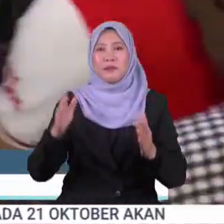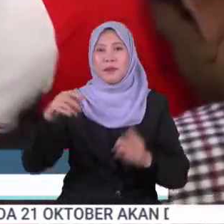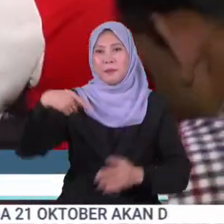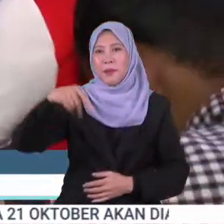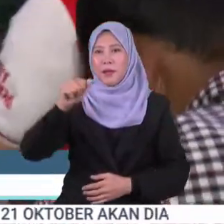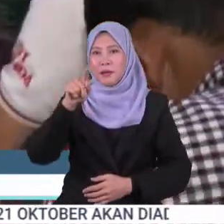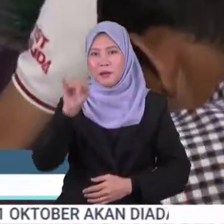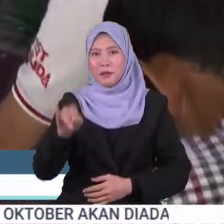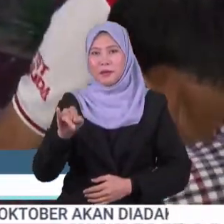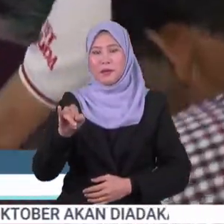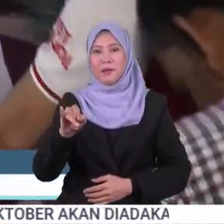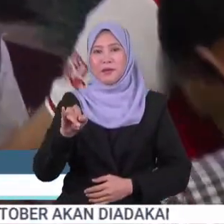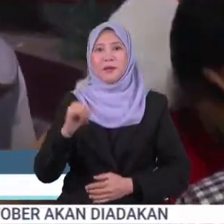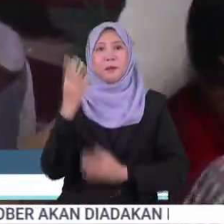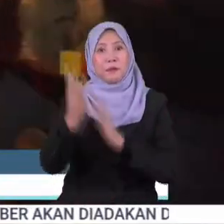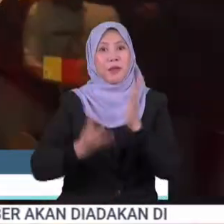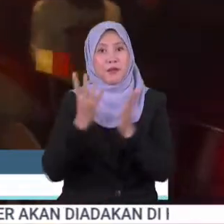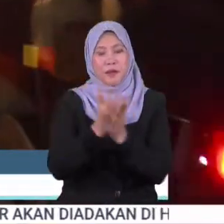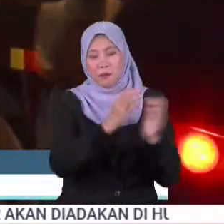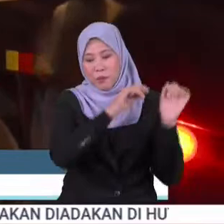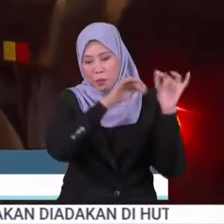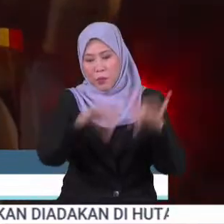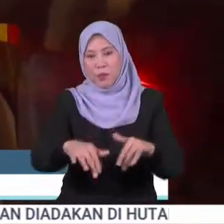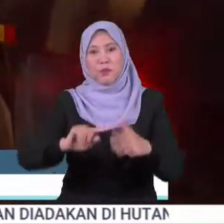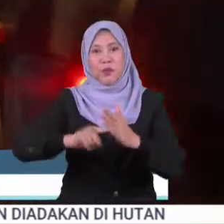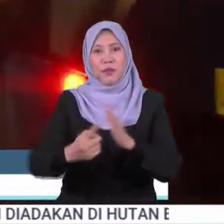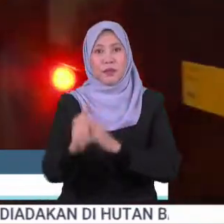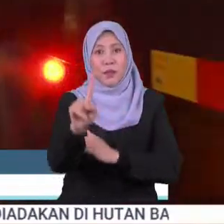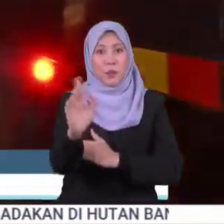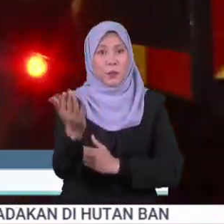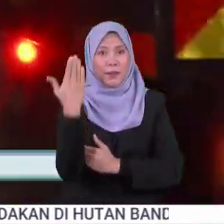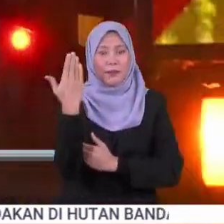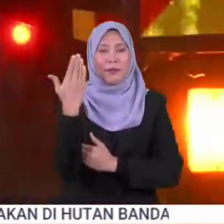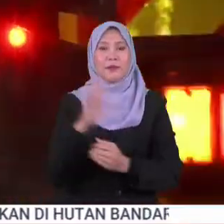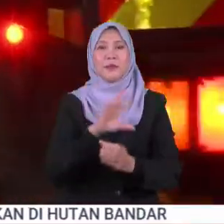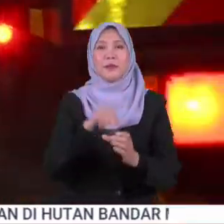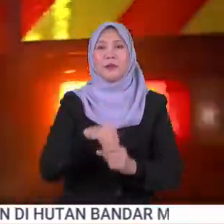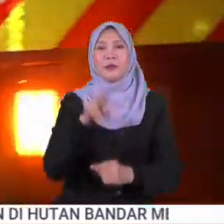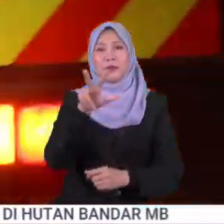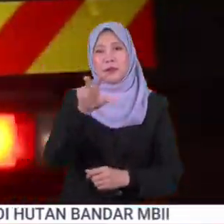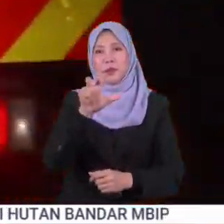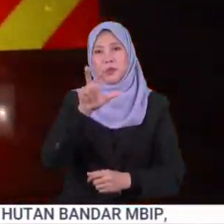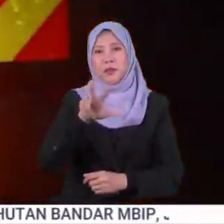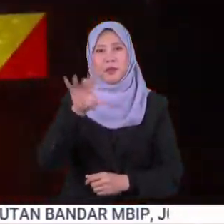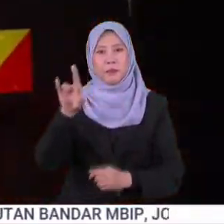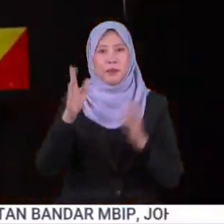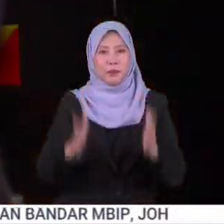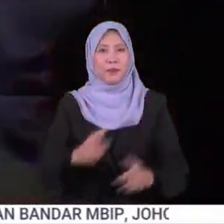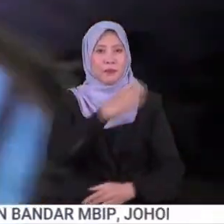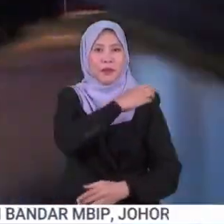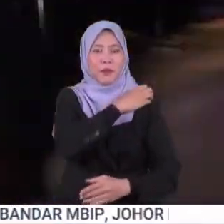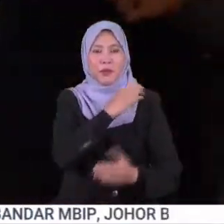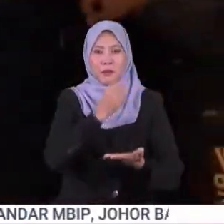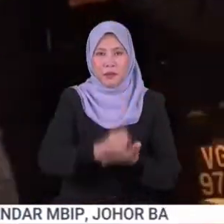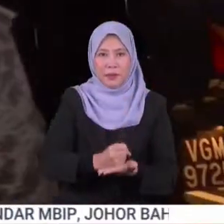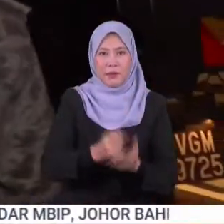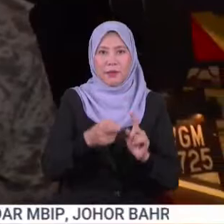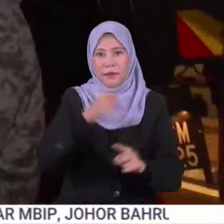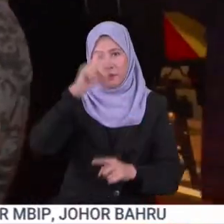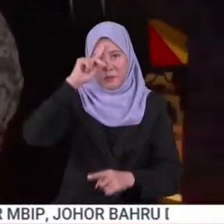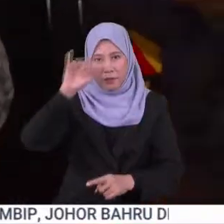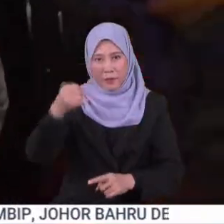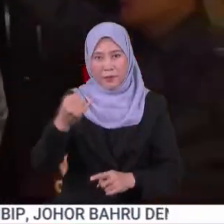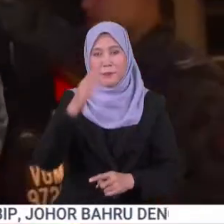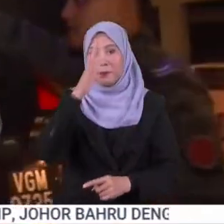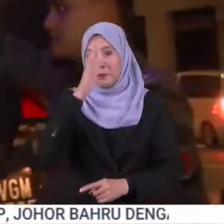diperiksa dalam serbuan selama 4 jam bermula 1 pagi melibatkan 338 anggota immigration dari